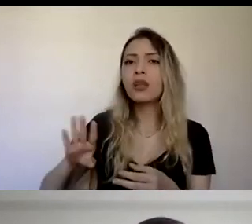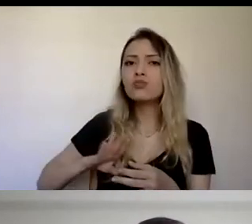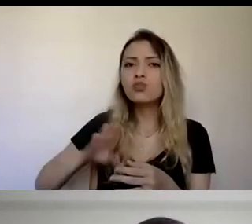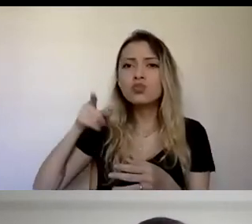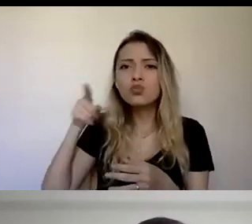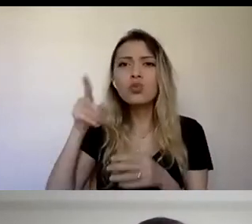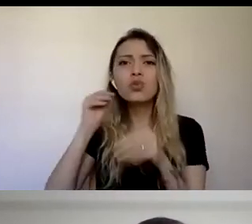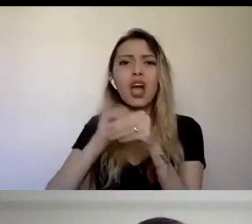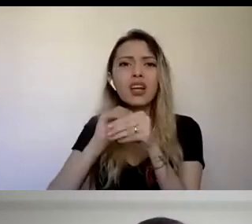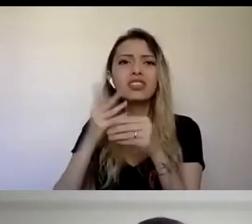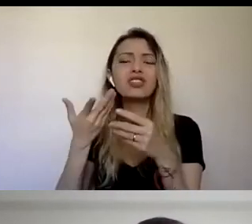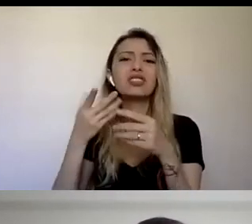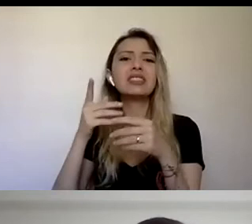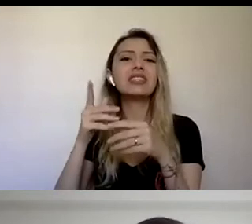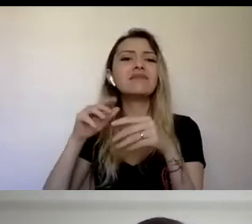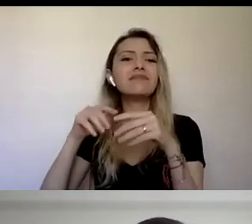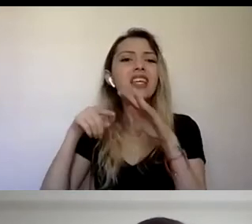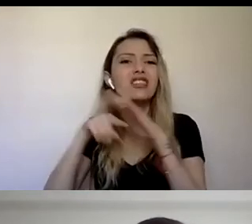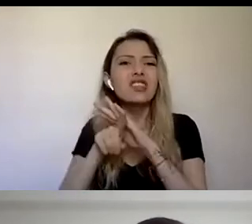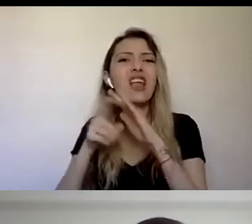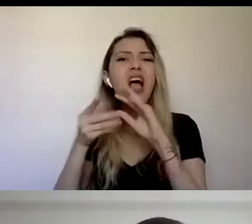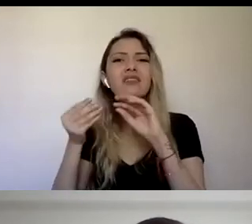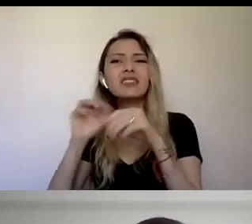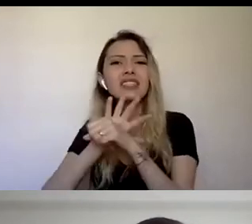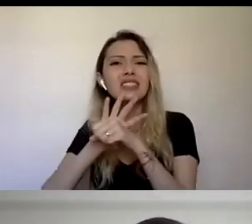veri var mı ve buna ulaşmak mümkün mü?